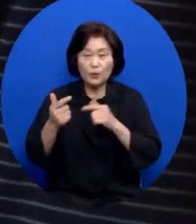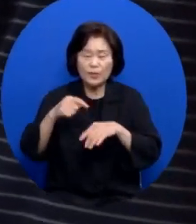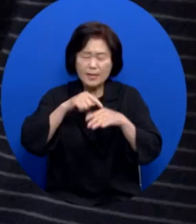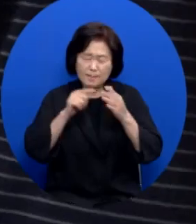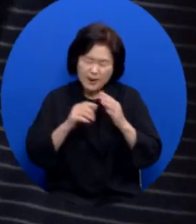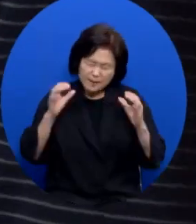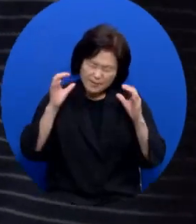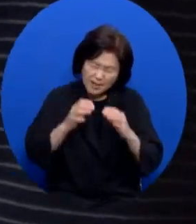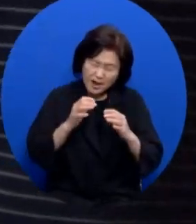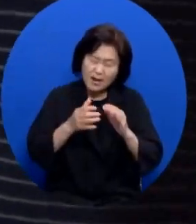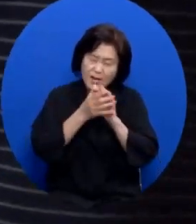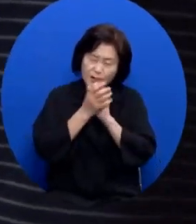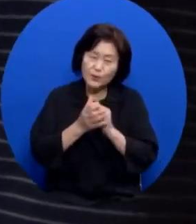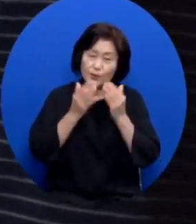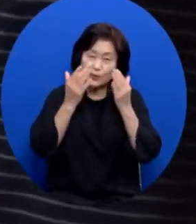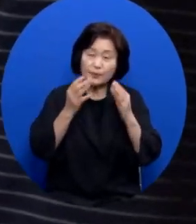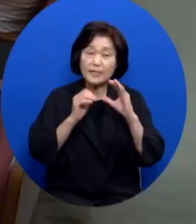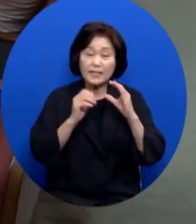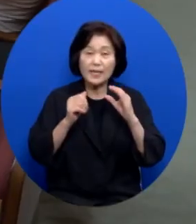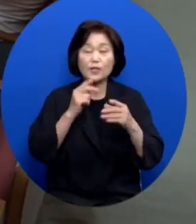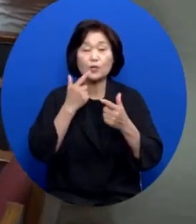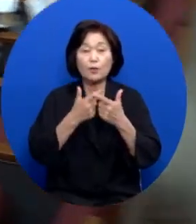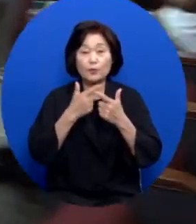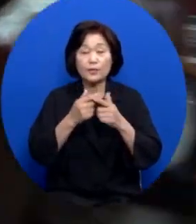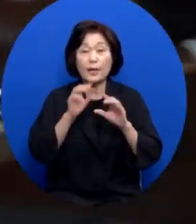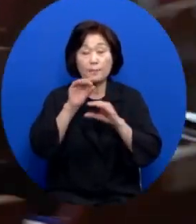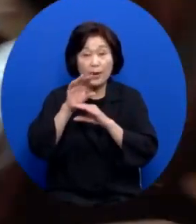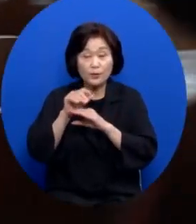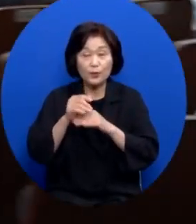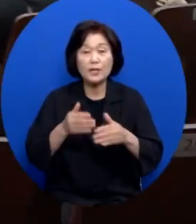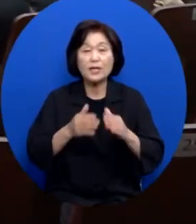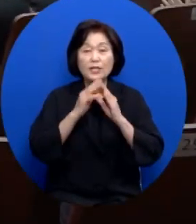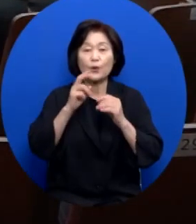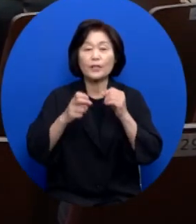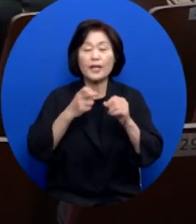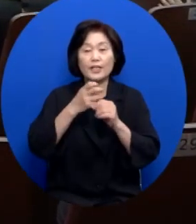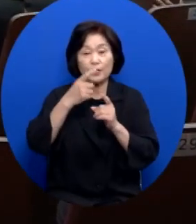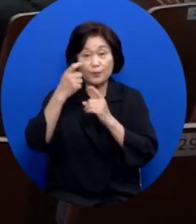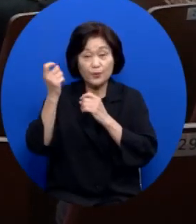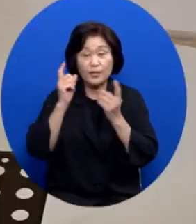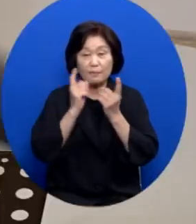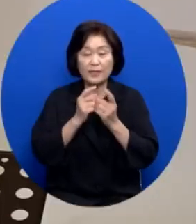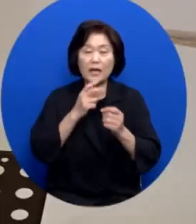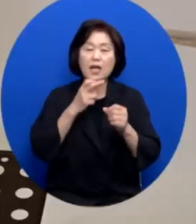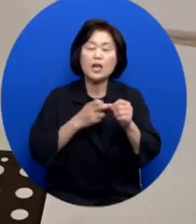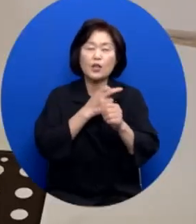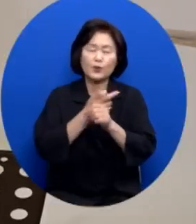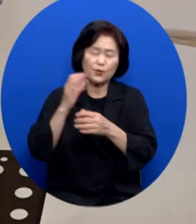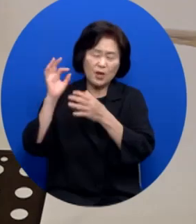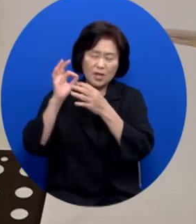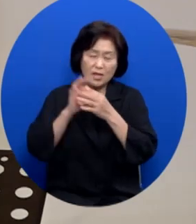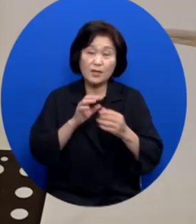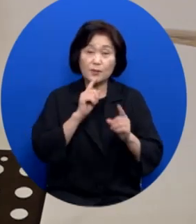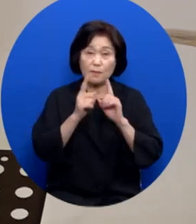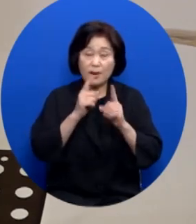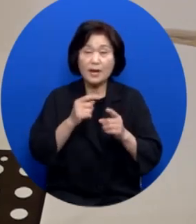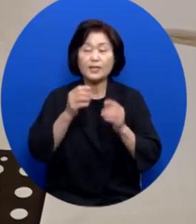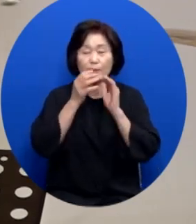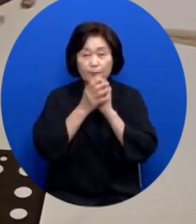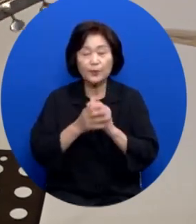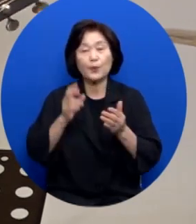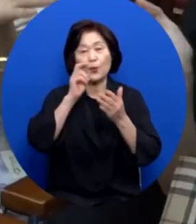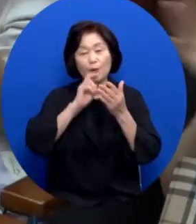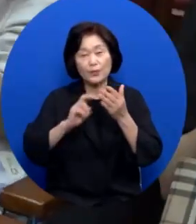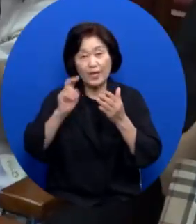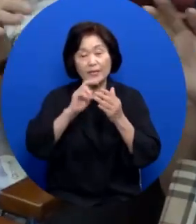기도합니다. CTS 부산 방송이 개국 20주년을 맞아 12시간 연속 말씀 기도 찬양 부산성회를